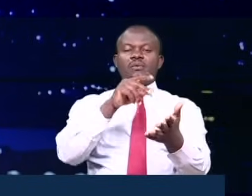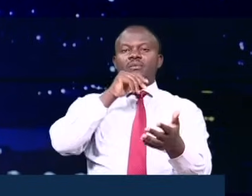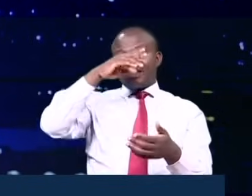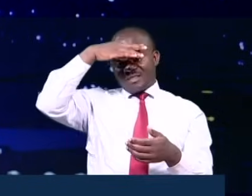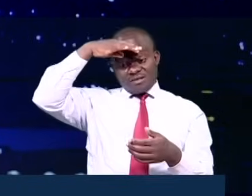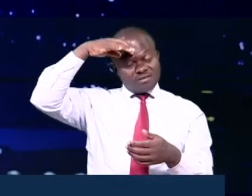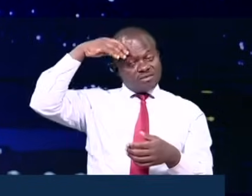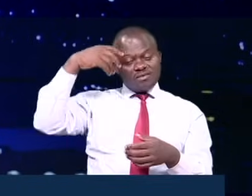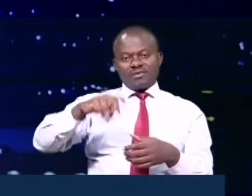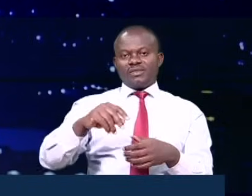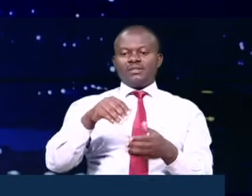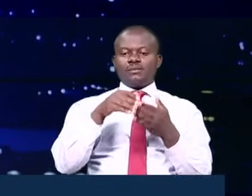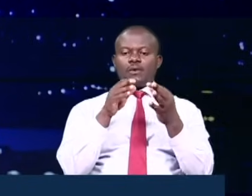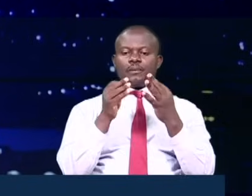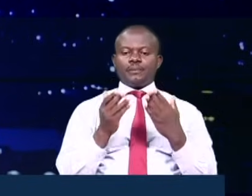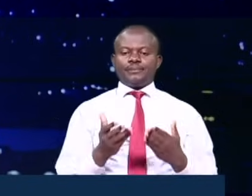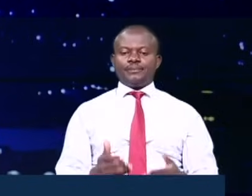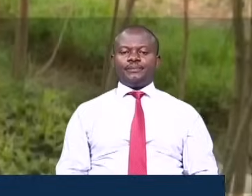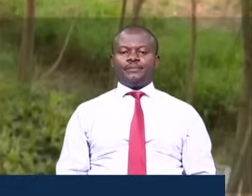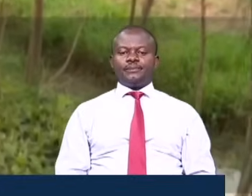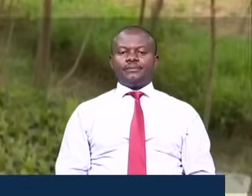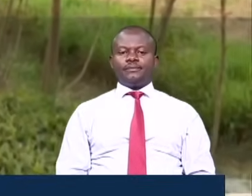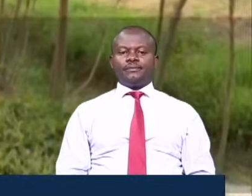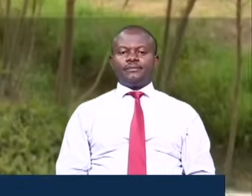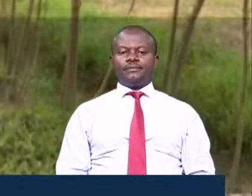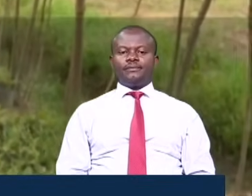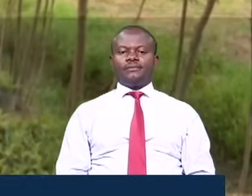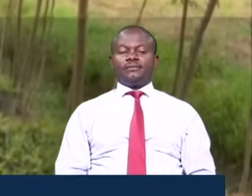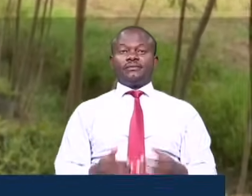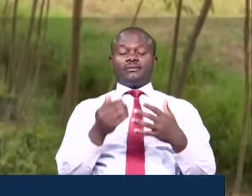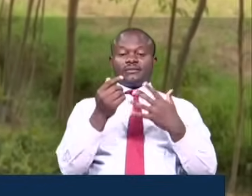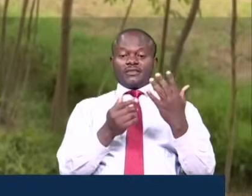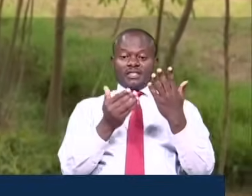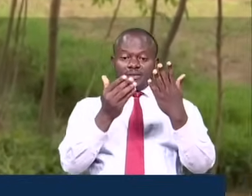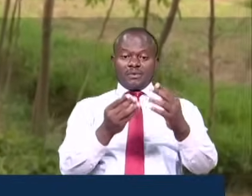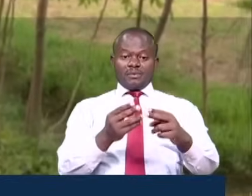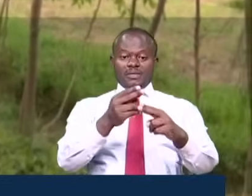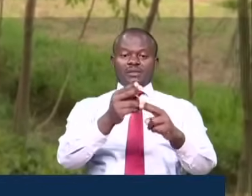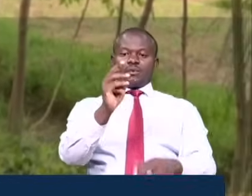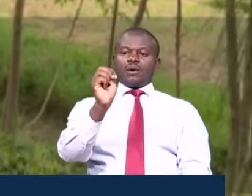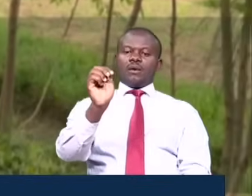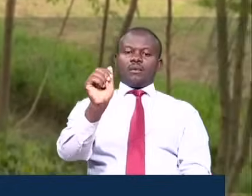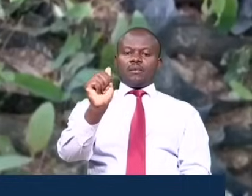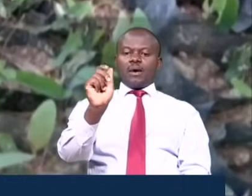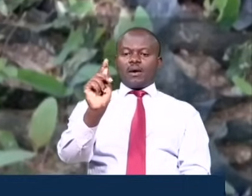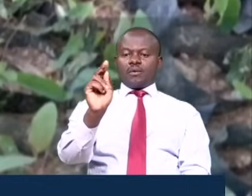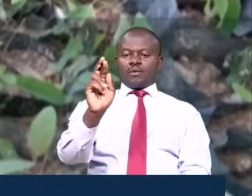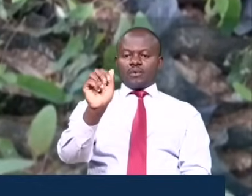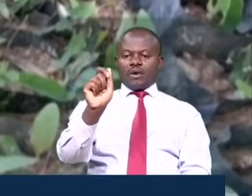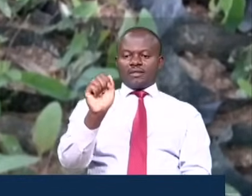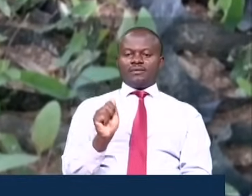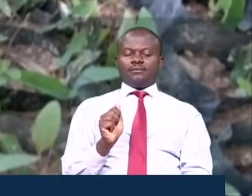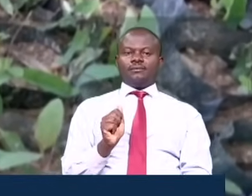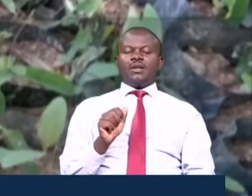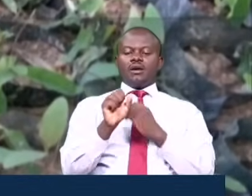batavunitse Jean-Claude Mutuyezu bita ibi byitwa makorata mu murenge wa